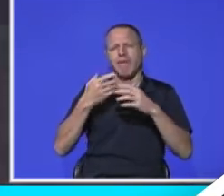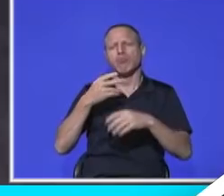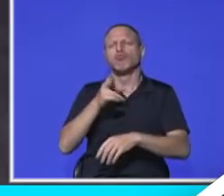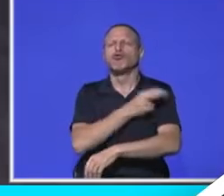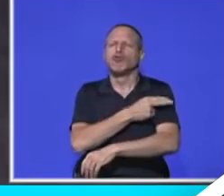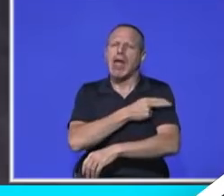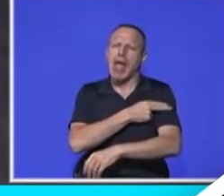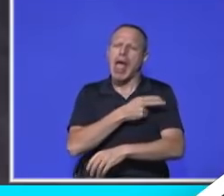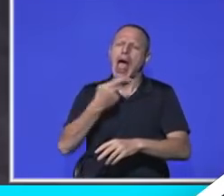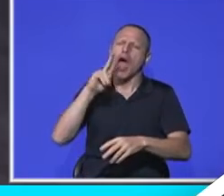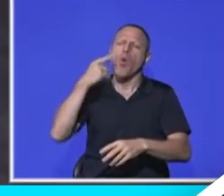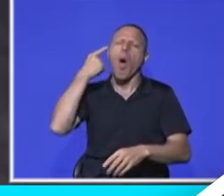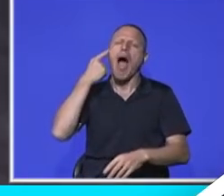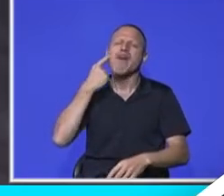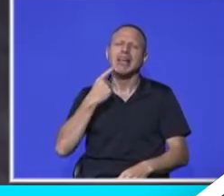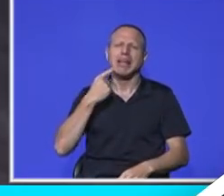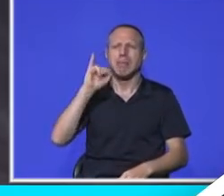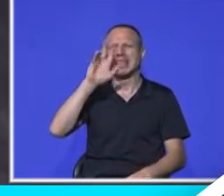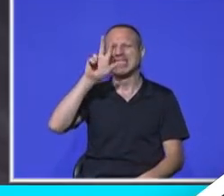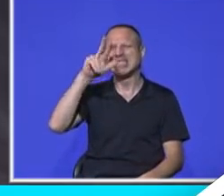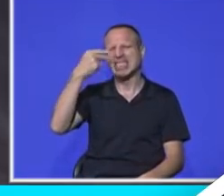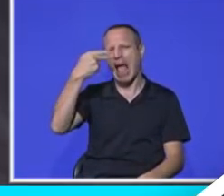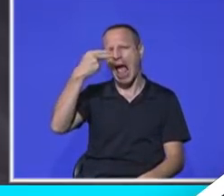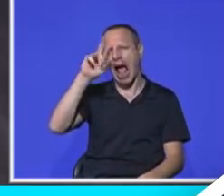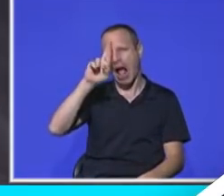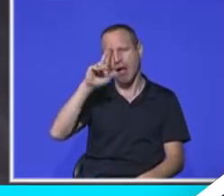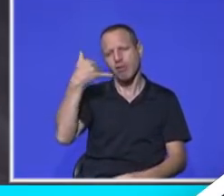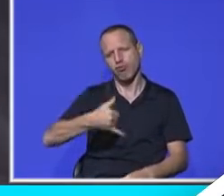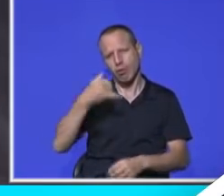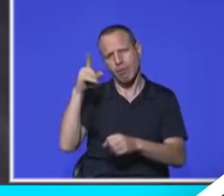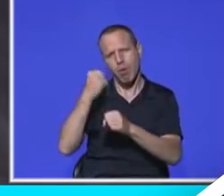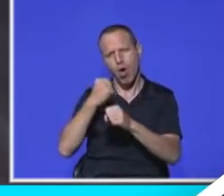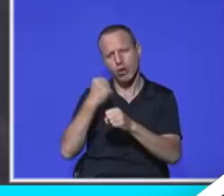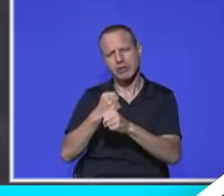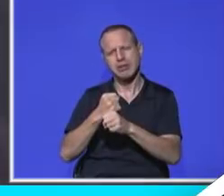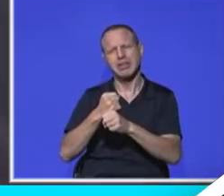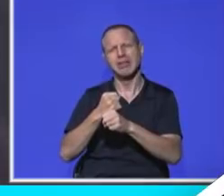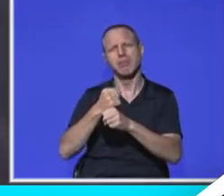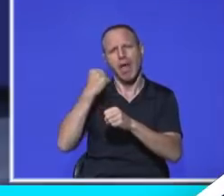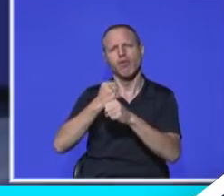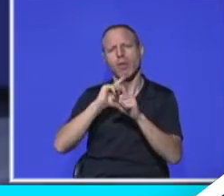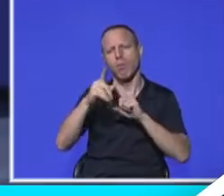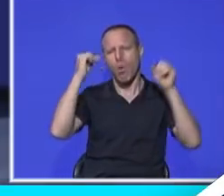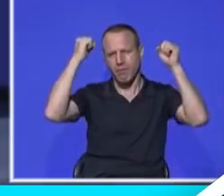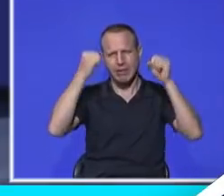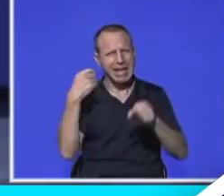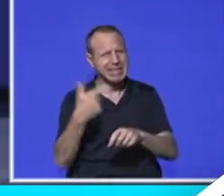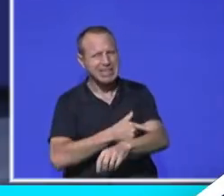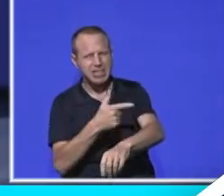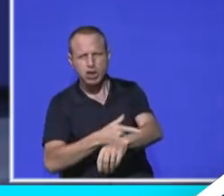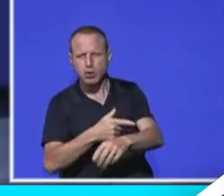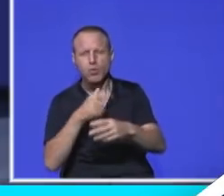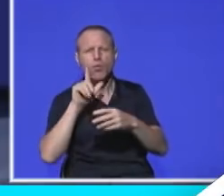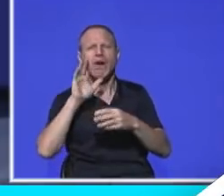עבריינים ביצהר, ועכשיו המשטרה עושה את עבודתה מול המפגינים. זאת אומרת, זה הכל עניין של... העיסוק בכל הדברים האלה כבר טוב לו, לא מתעסקים